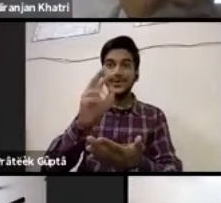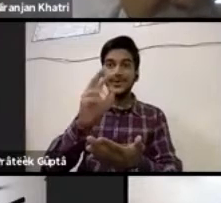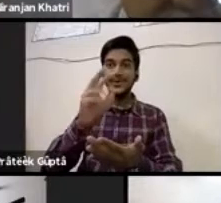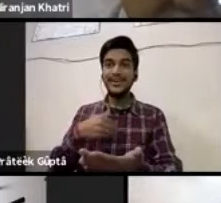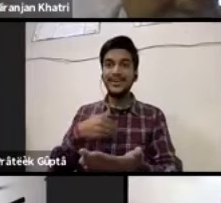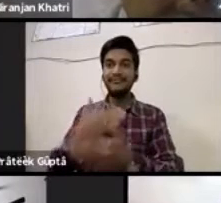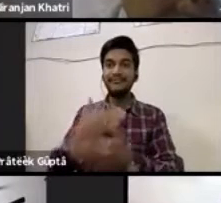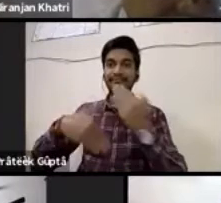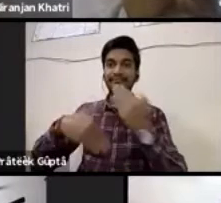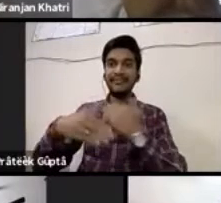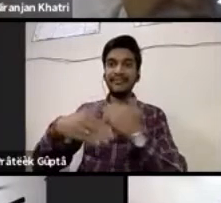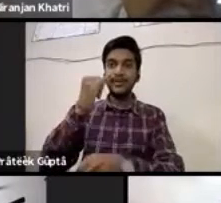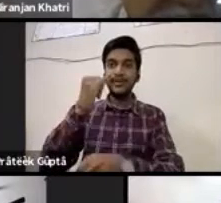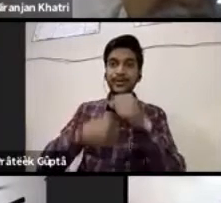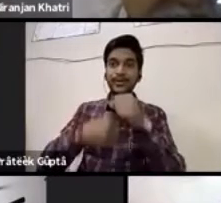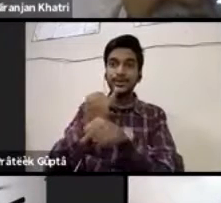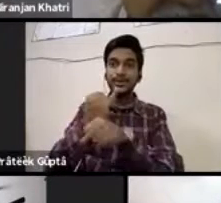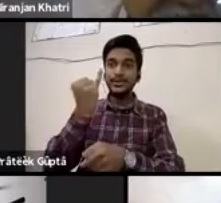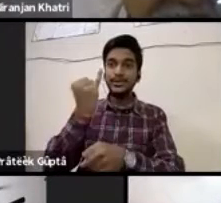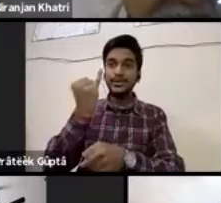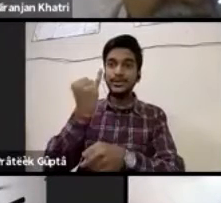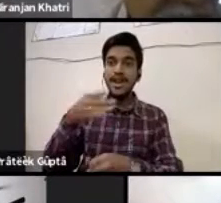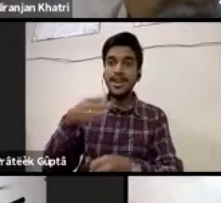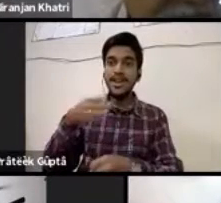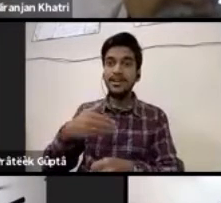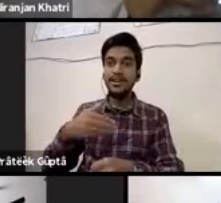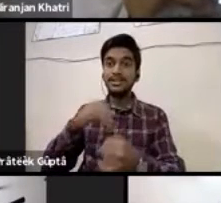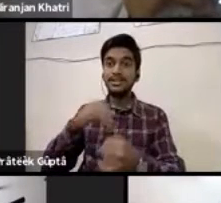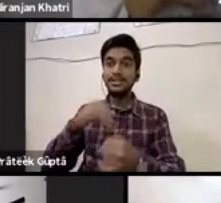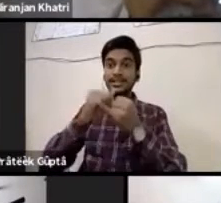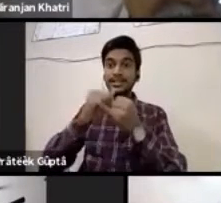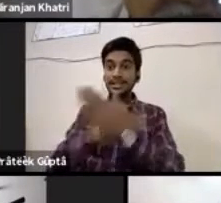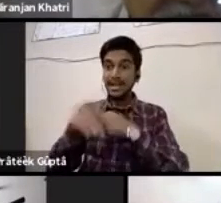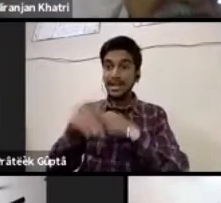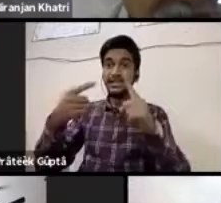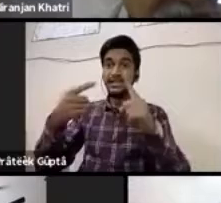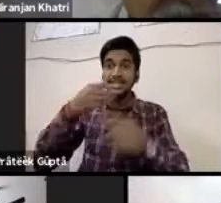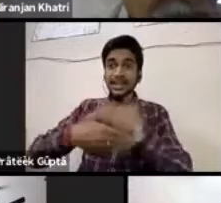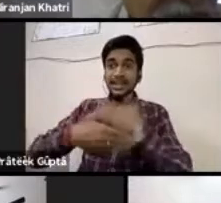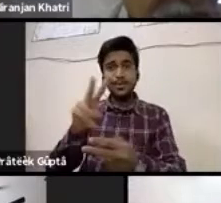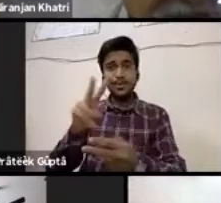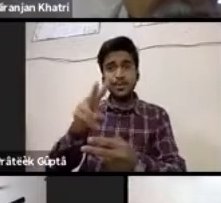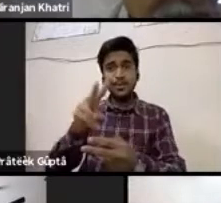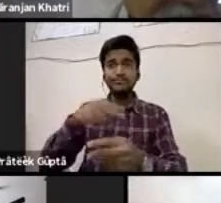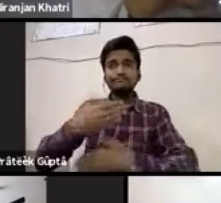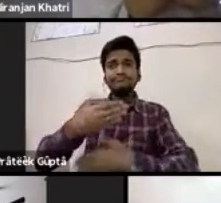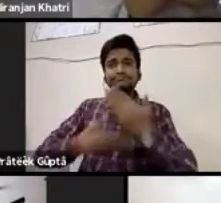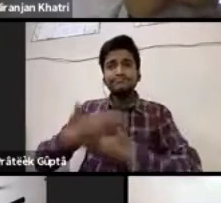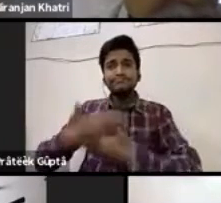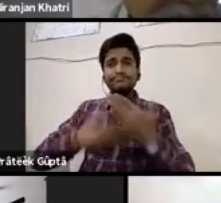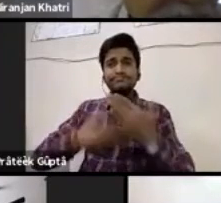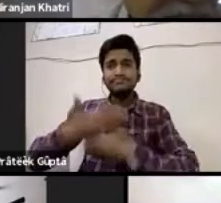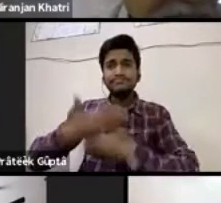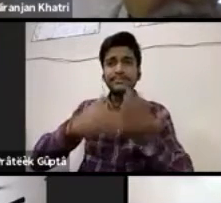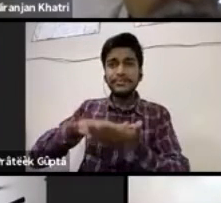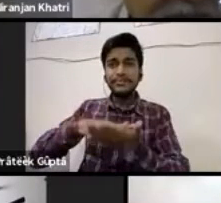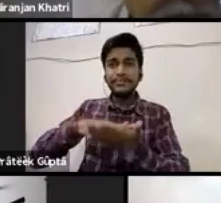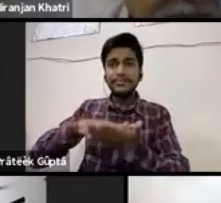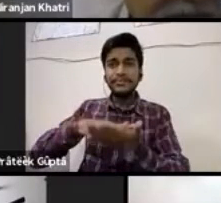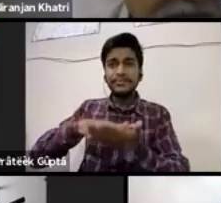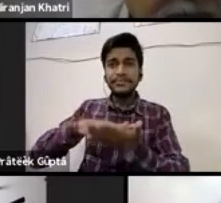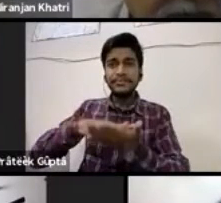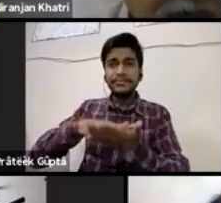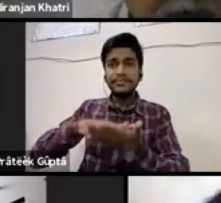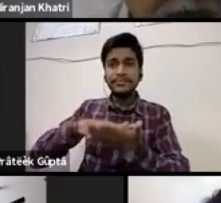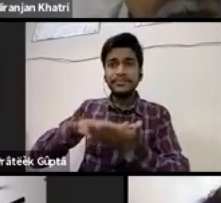टीचर ट्रेनिंग एंड रिसर्च चंडीगढ़ और सार्थक एजुकेशनल ट्रस्ट हमने लगभग वी कुड रीच टू ऑलमोस्ट 5,000 पर्सन